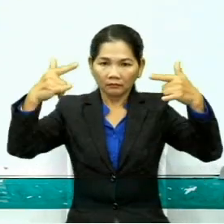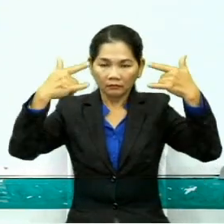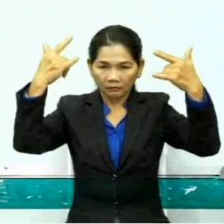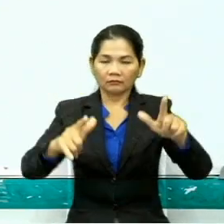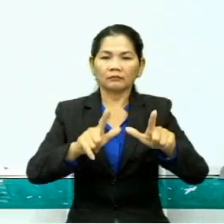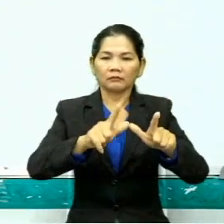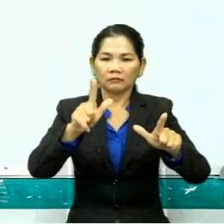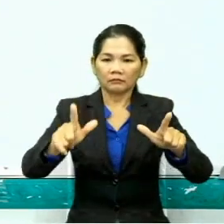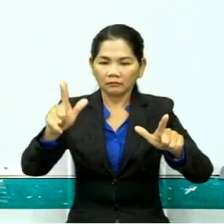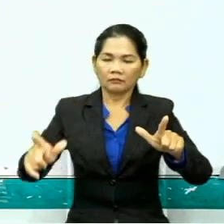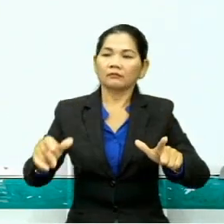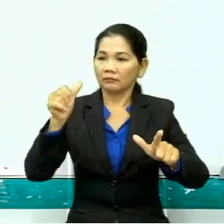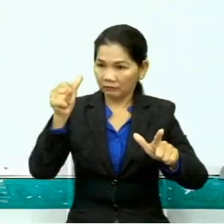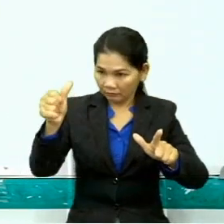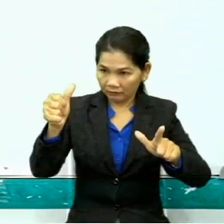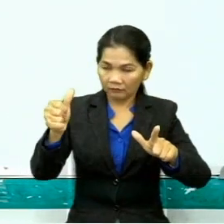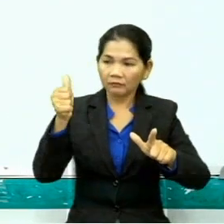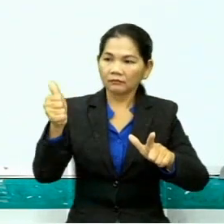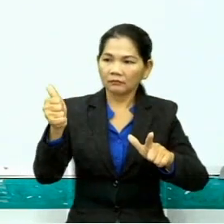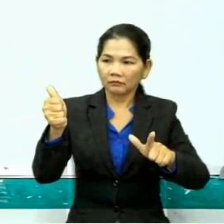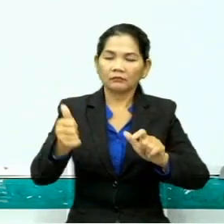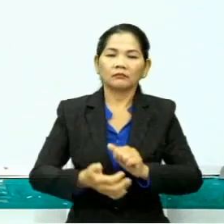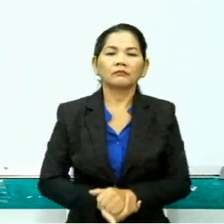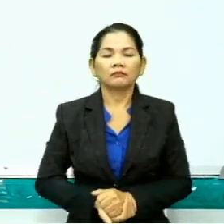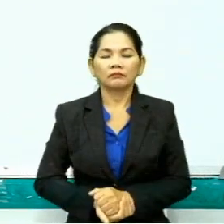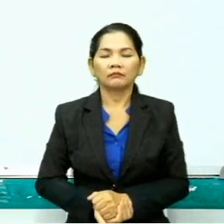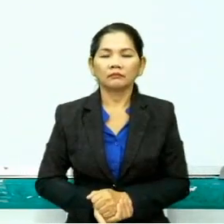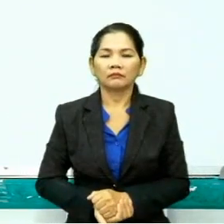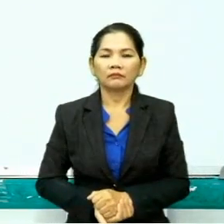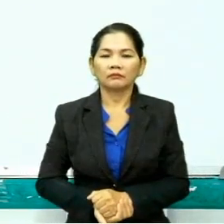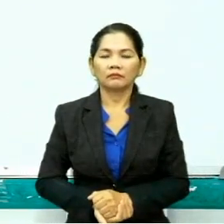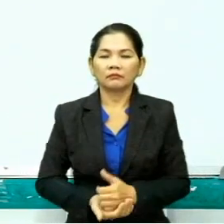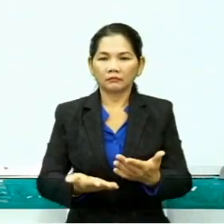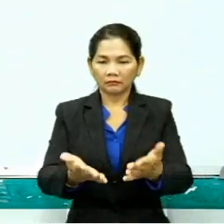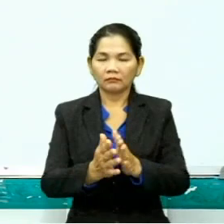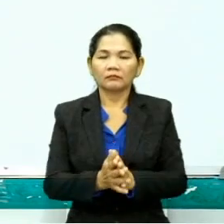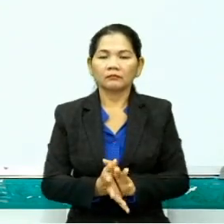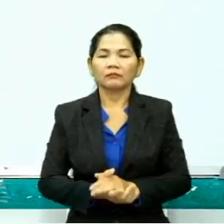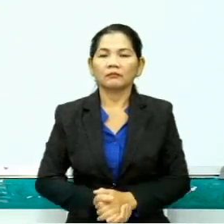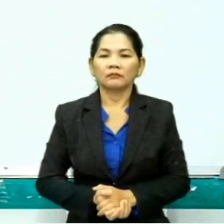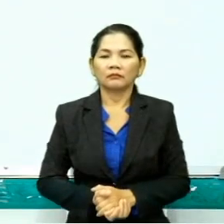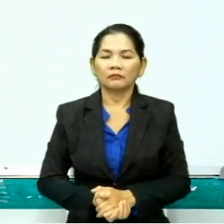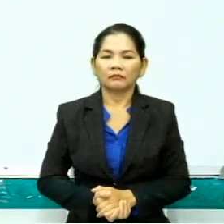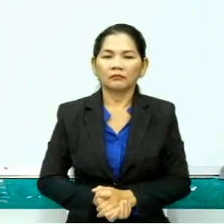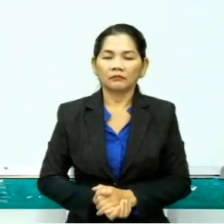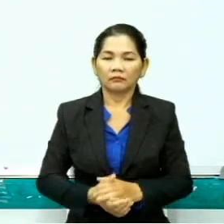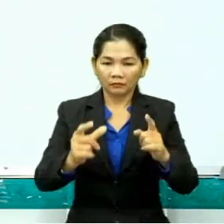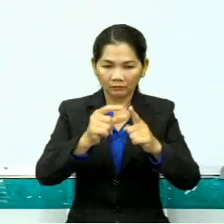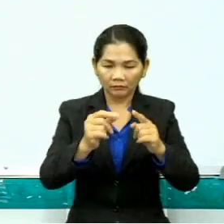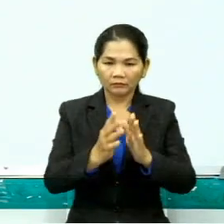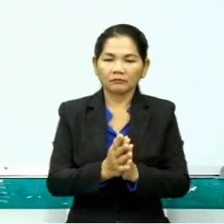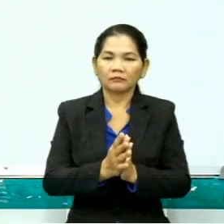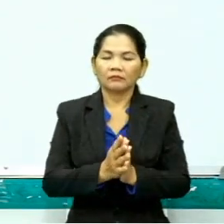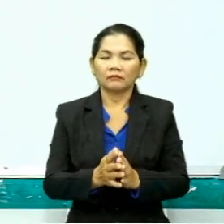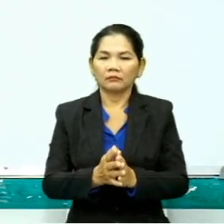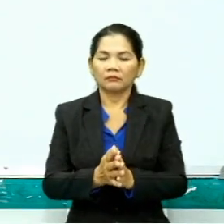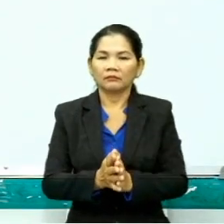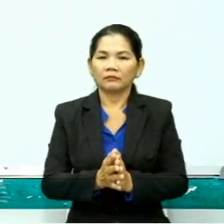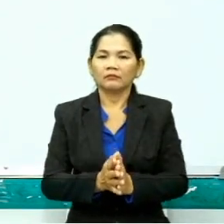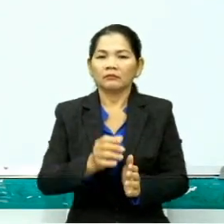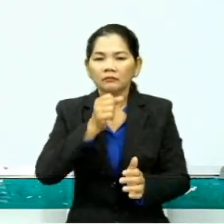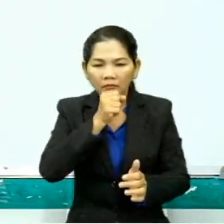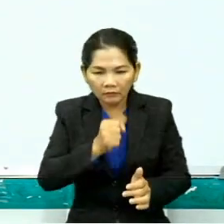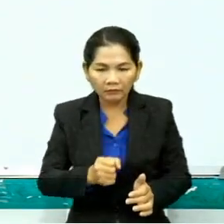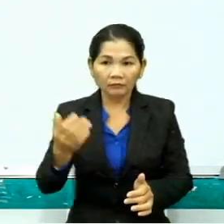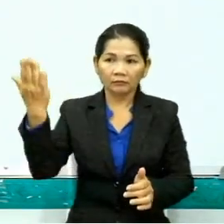hai chua nằng bịa là o chà mùi tiệt nó con á tả lấy dừng mơ mùi tiệt mới có chà bịa đồn ta chua nằng bịa